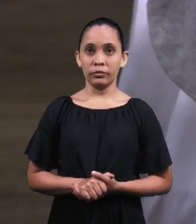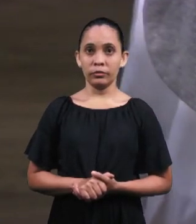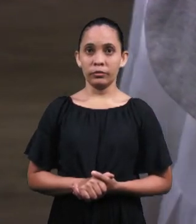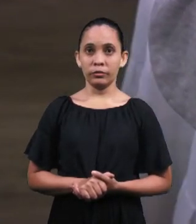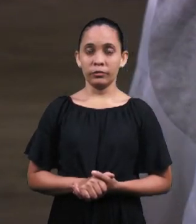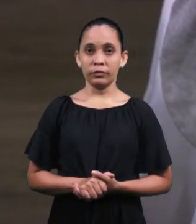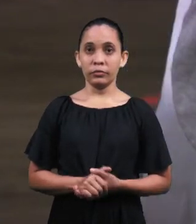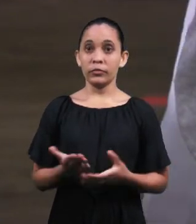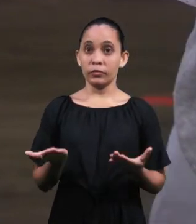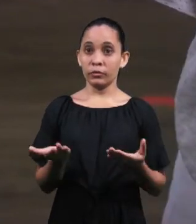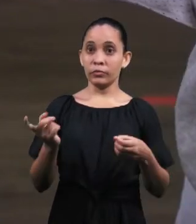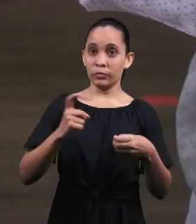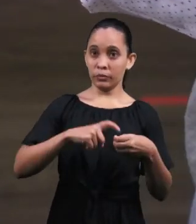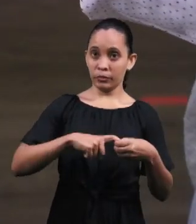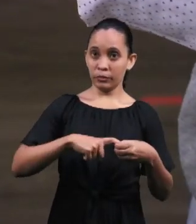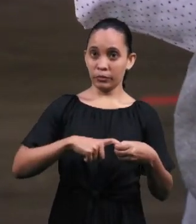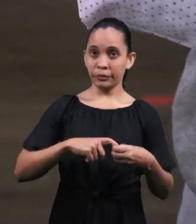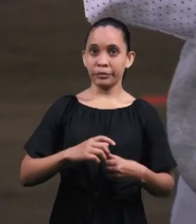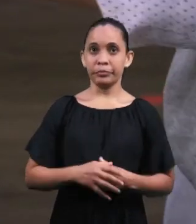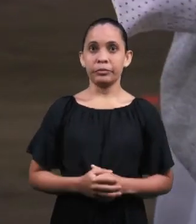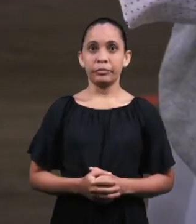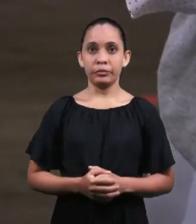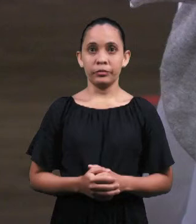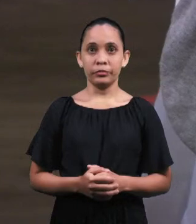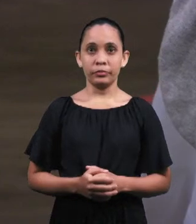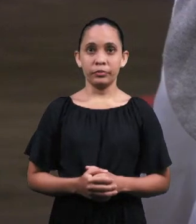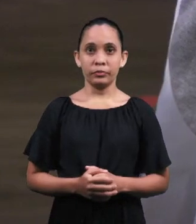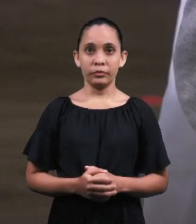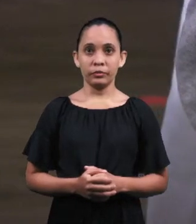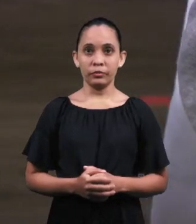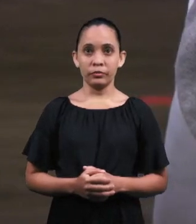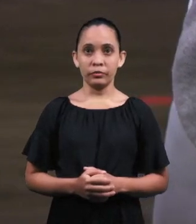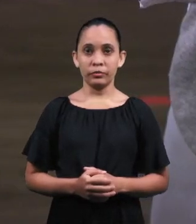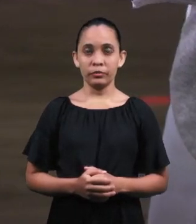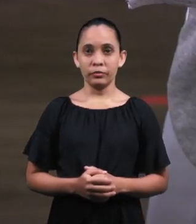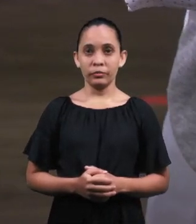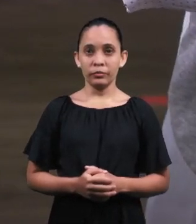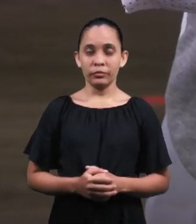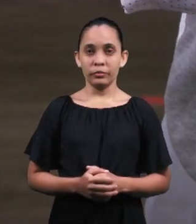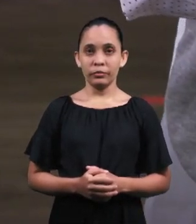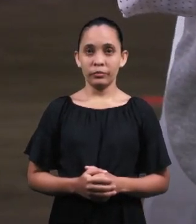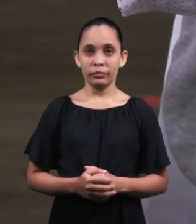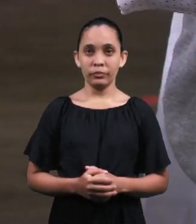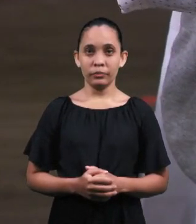on revient, on tourne discrètement.